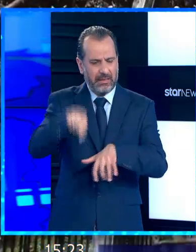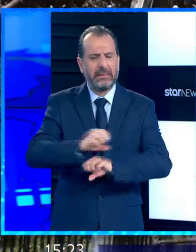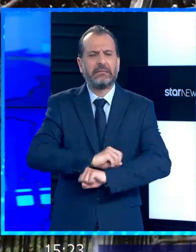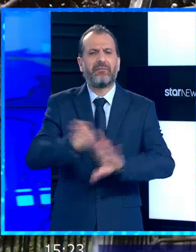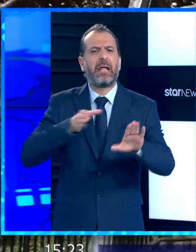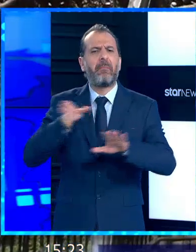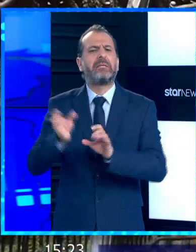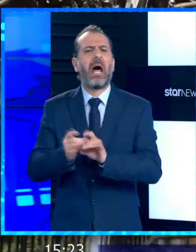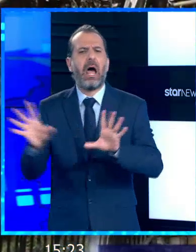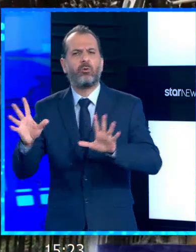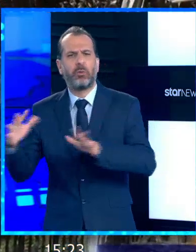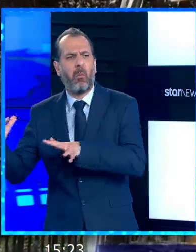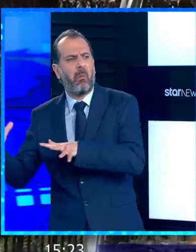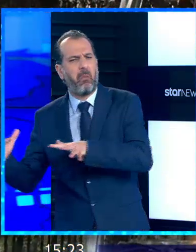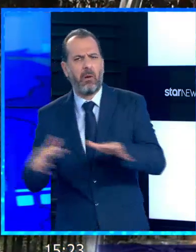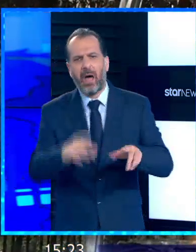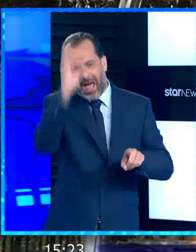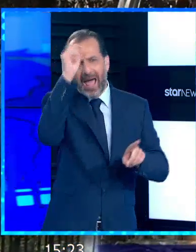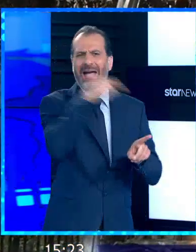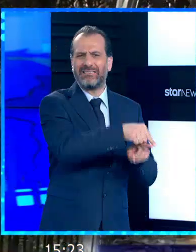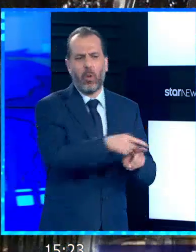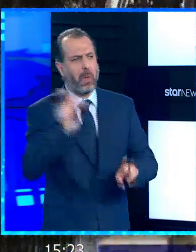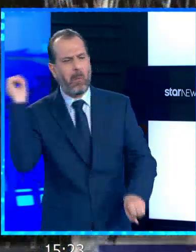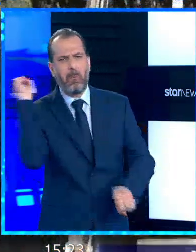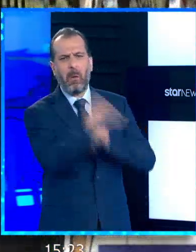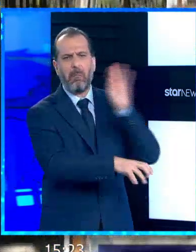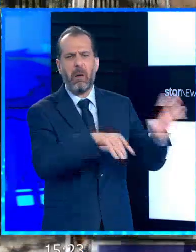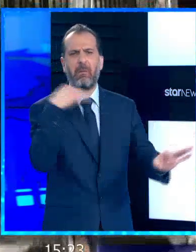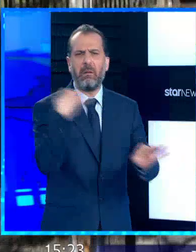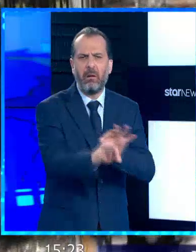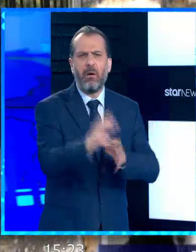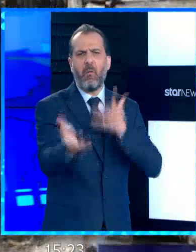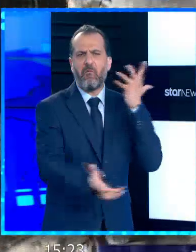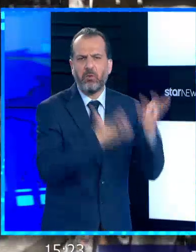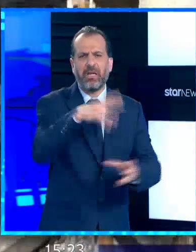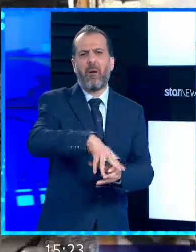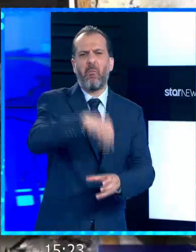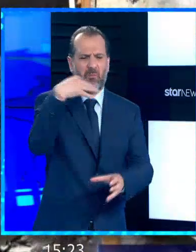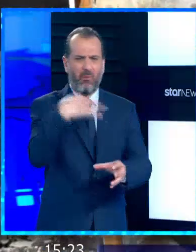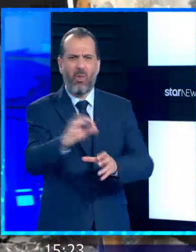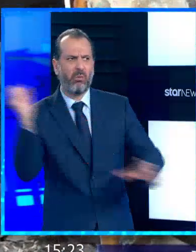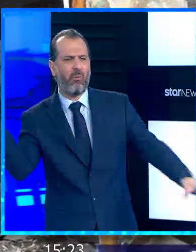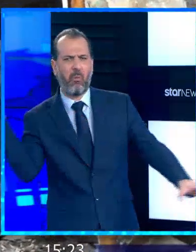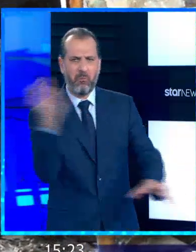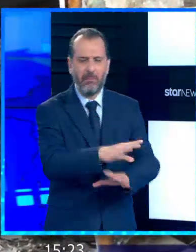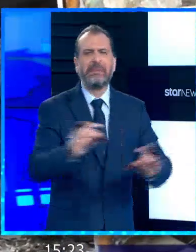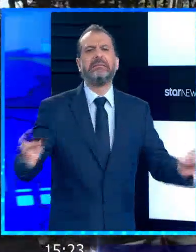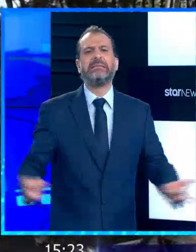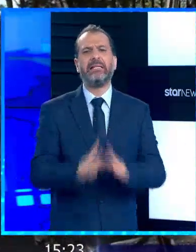στους αστυνομικούς. Εκείνοι απάντησαν με χημικά. Τρία τουριστικά λεωφορεία που ήταν παρκαρισμένα έξω από τη σχολή